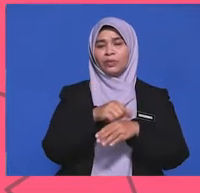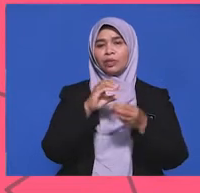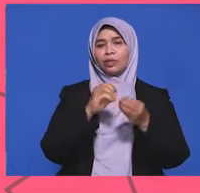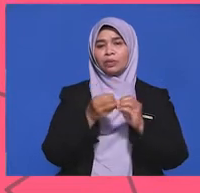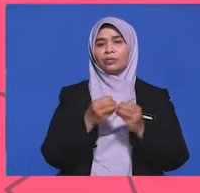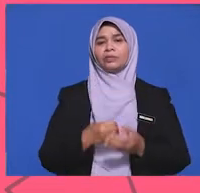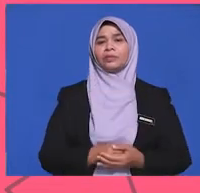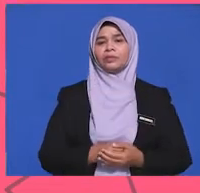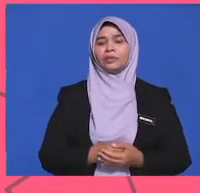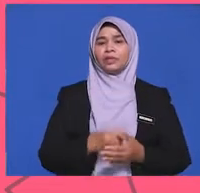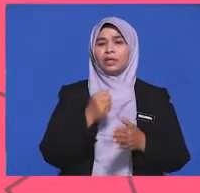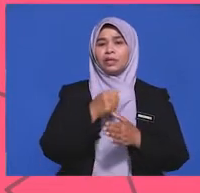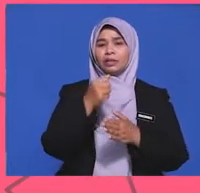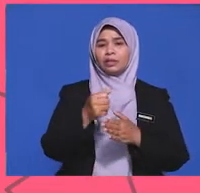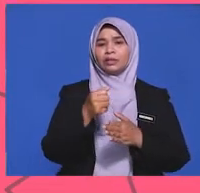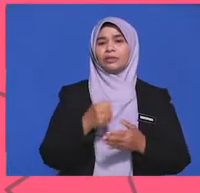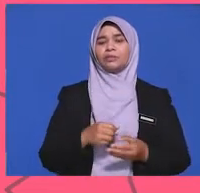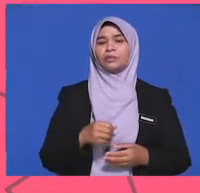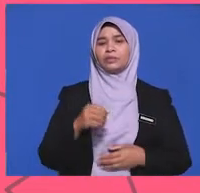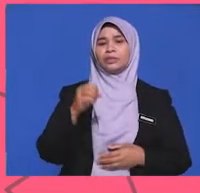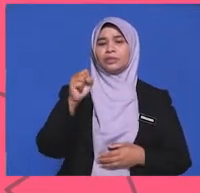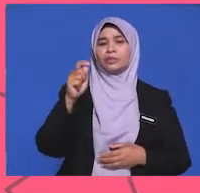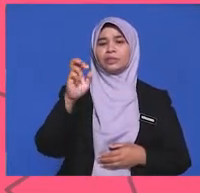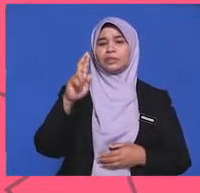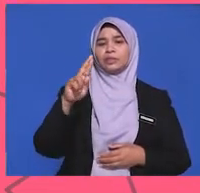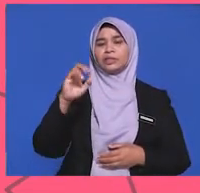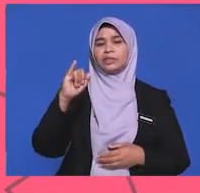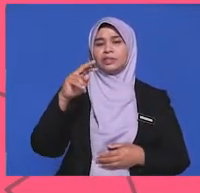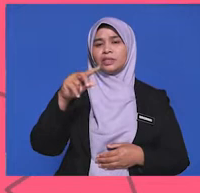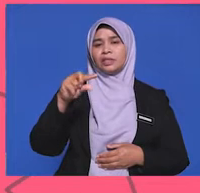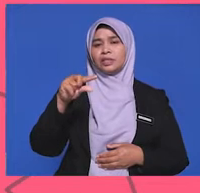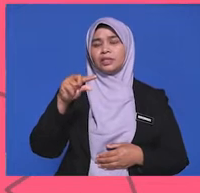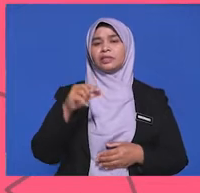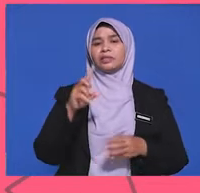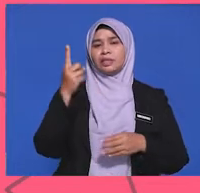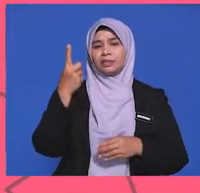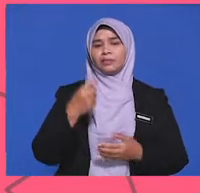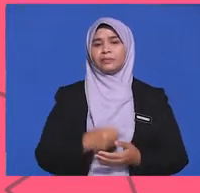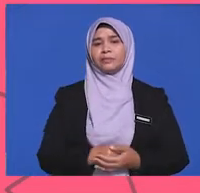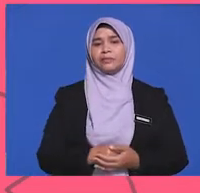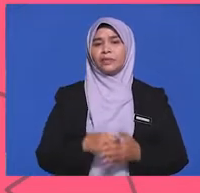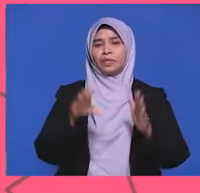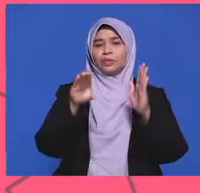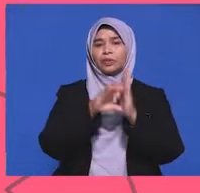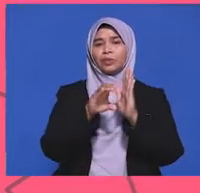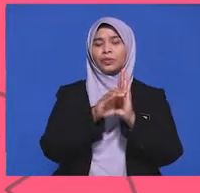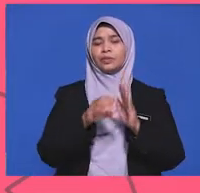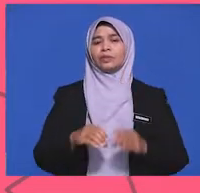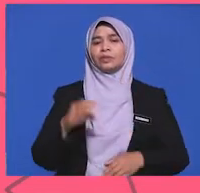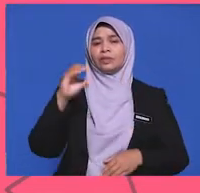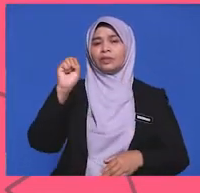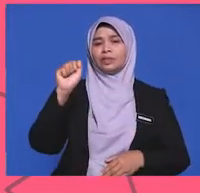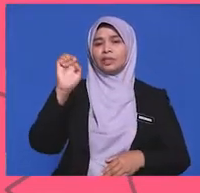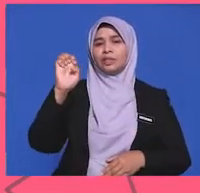aksara atau rentetan string sahaja tanpa operator. Contohnya,